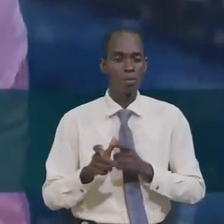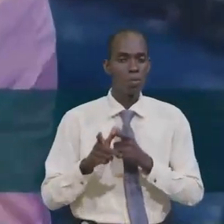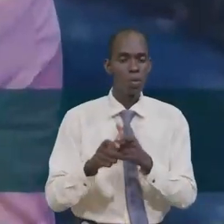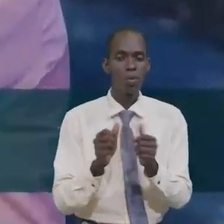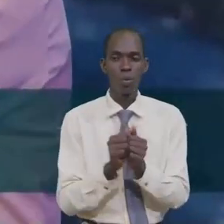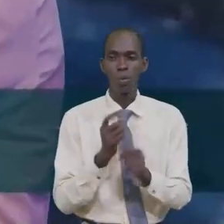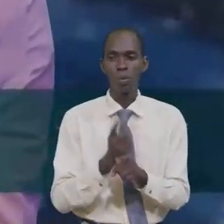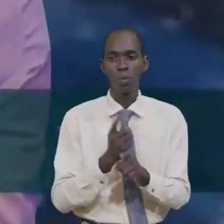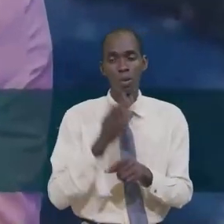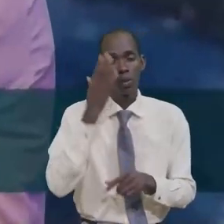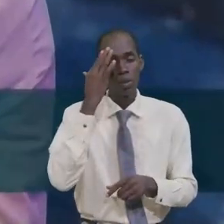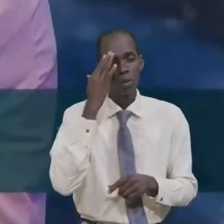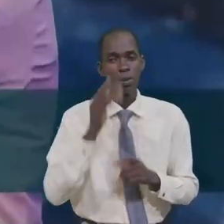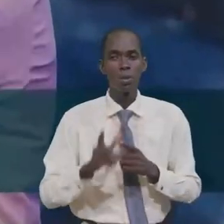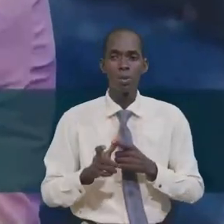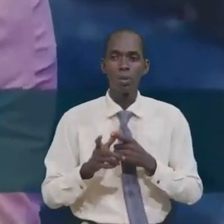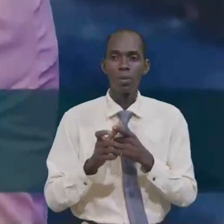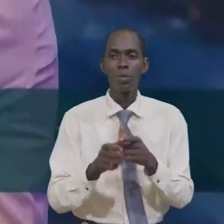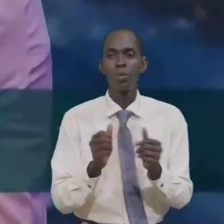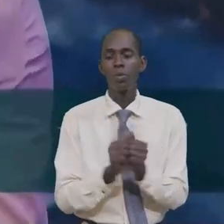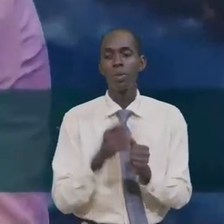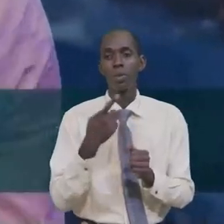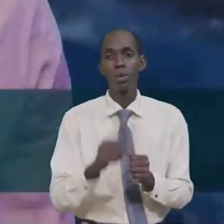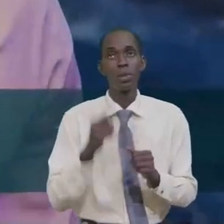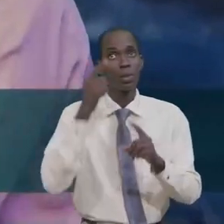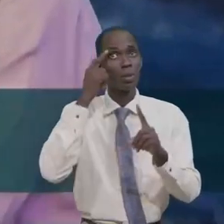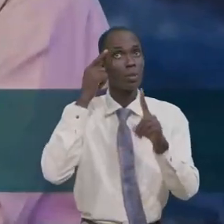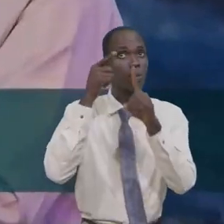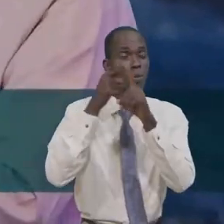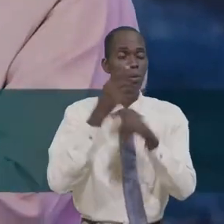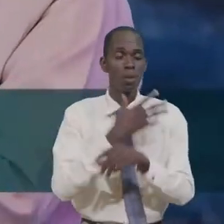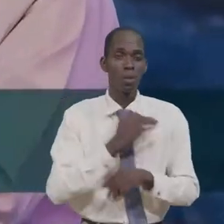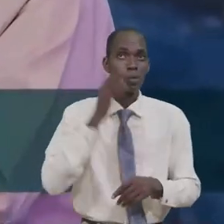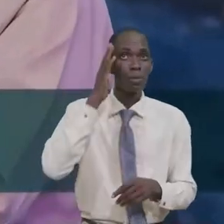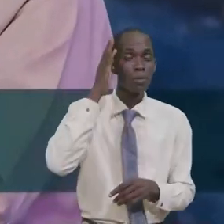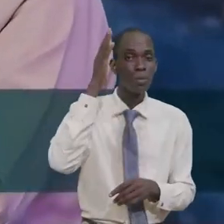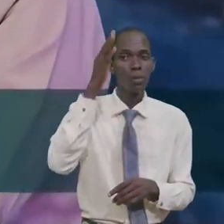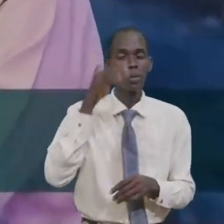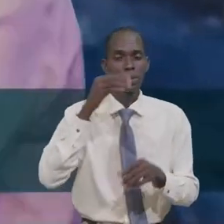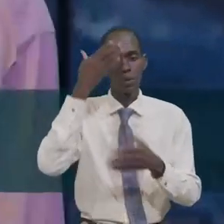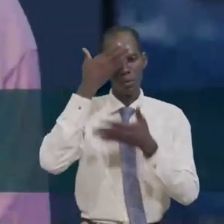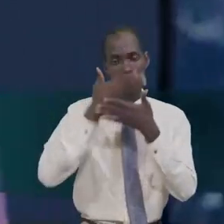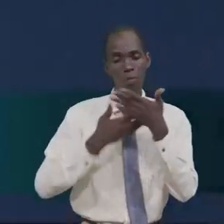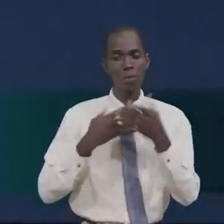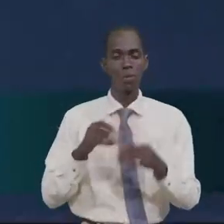courez avec un objectif et une destination en vue courez